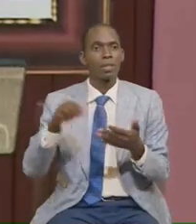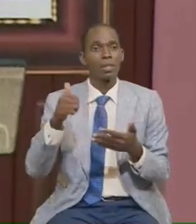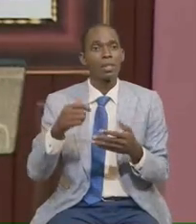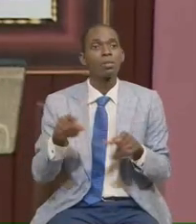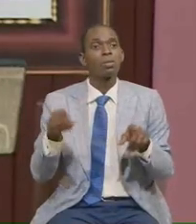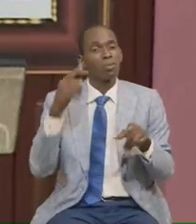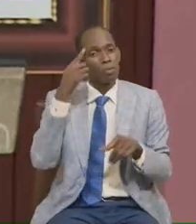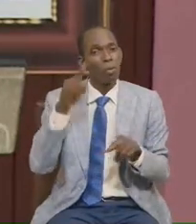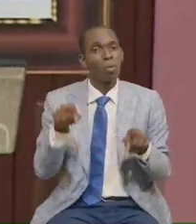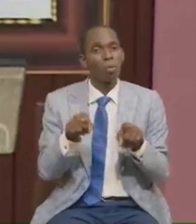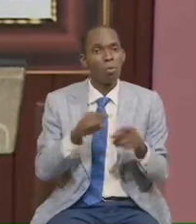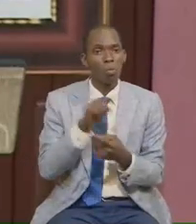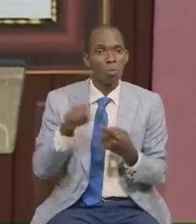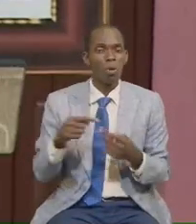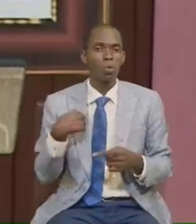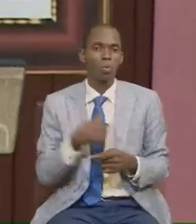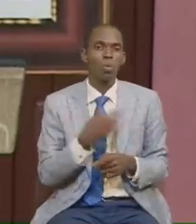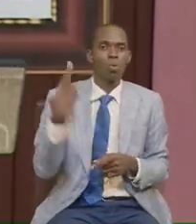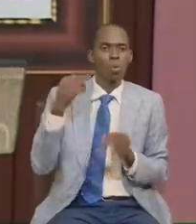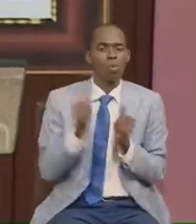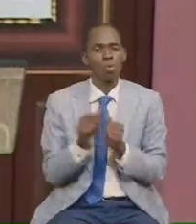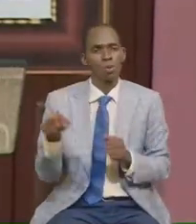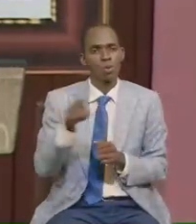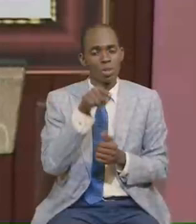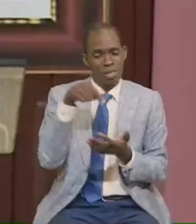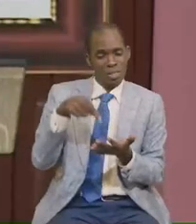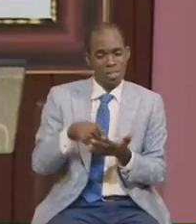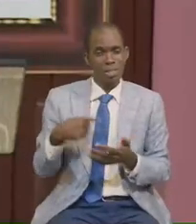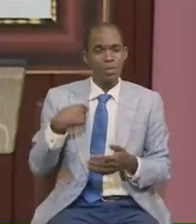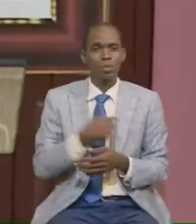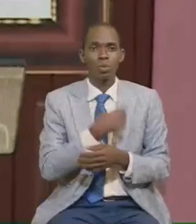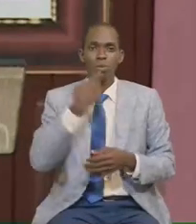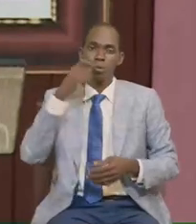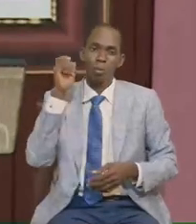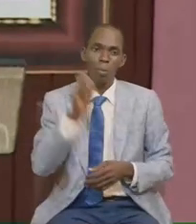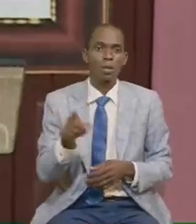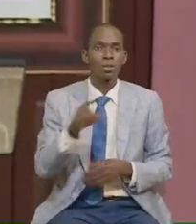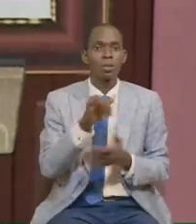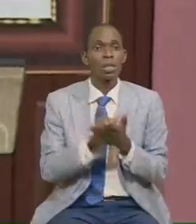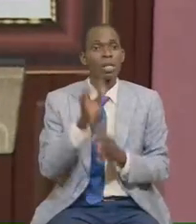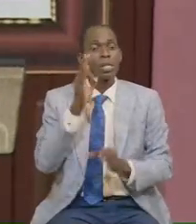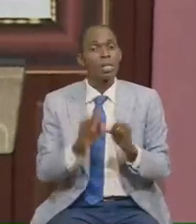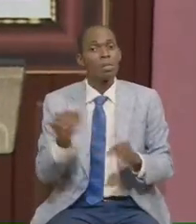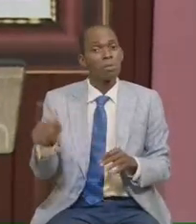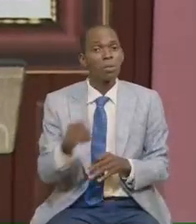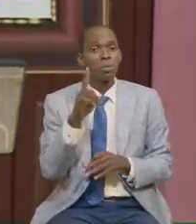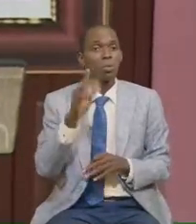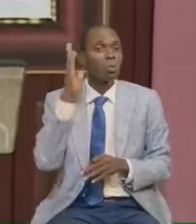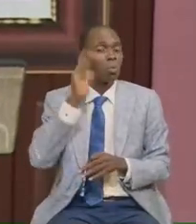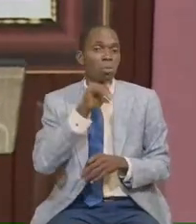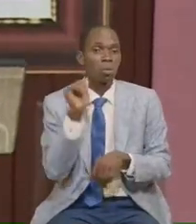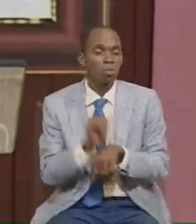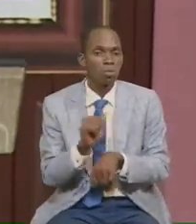nous vous disions expressément, si quelqu'un ne veut pas travailler, qu'il ne mange pas non plus.